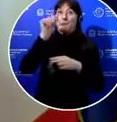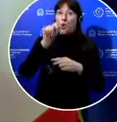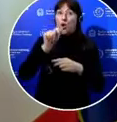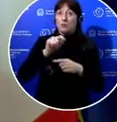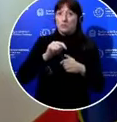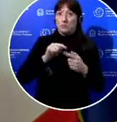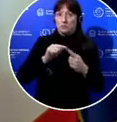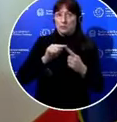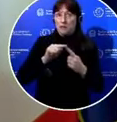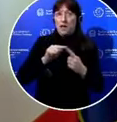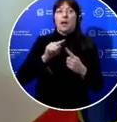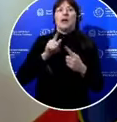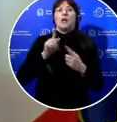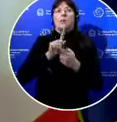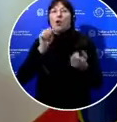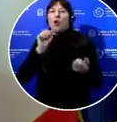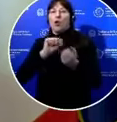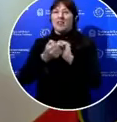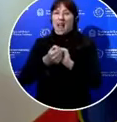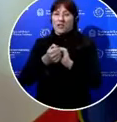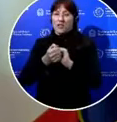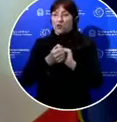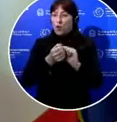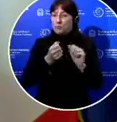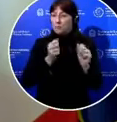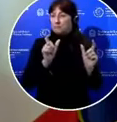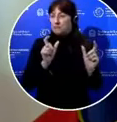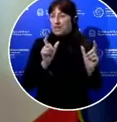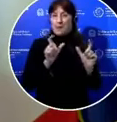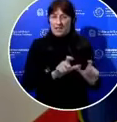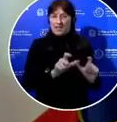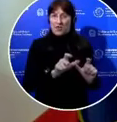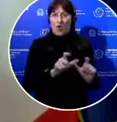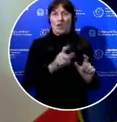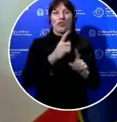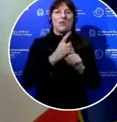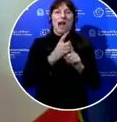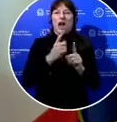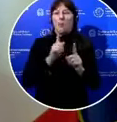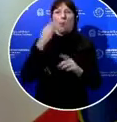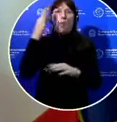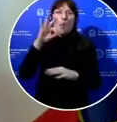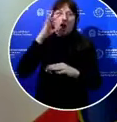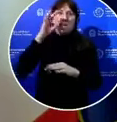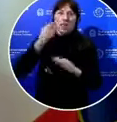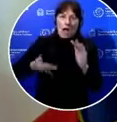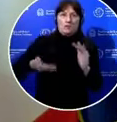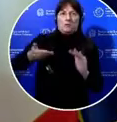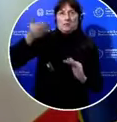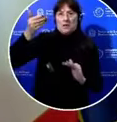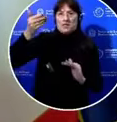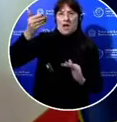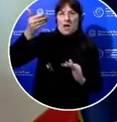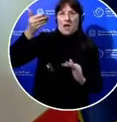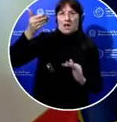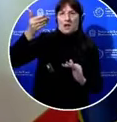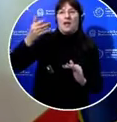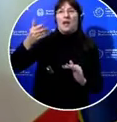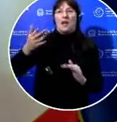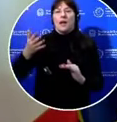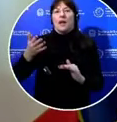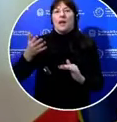negli strumenti di contrasto e di repressione dobbiamo saper fare un salto di qualità. Io credo che diventi sempre più